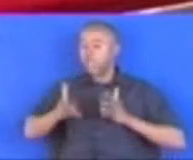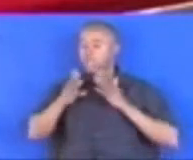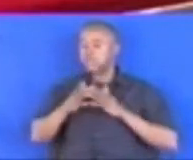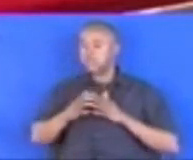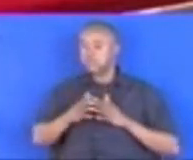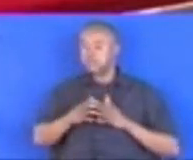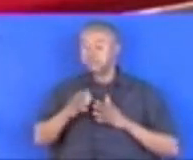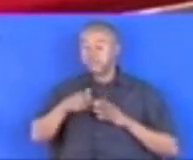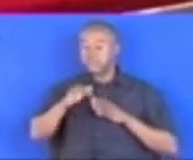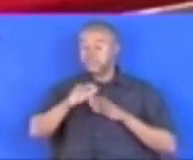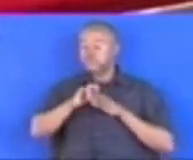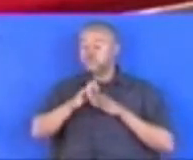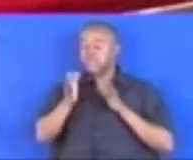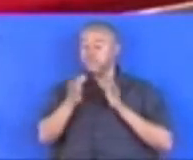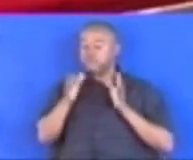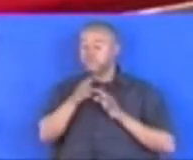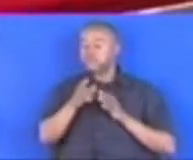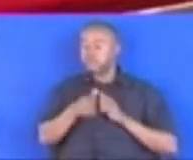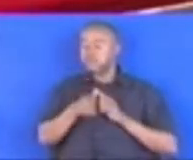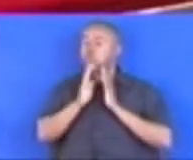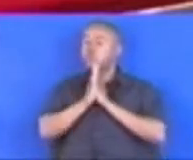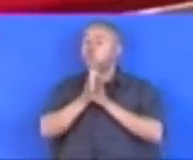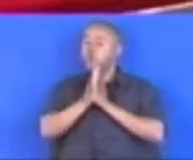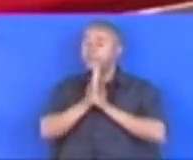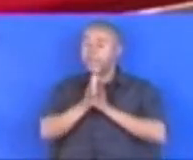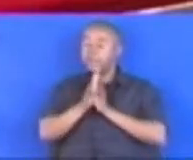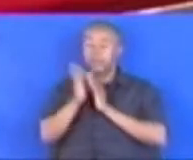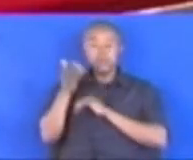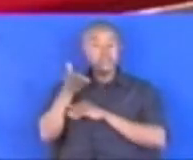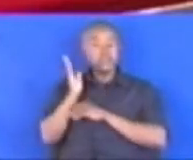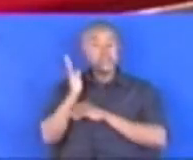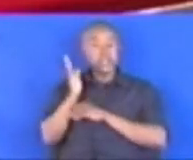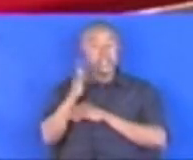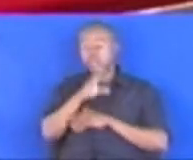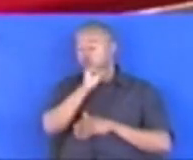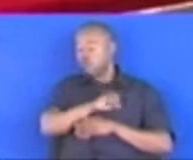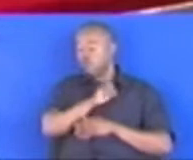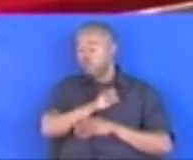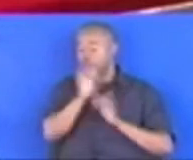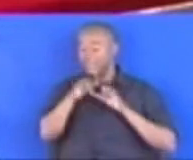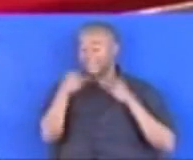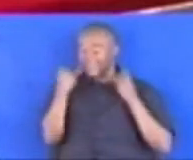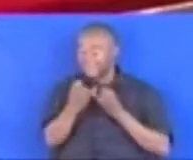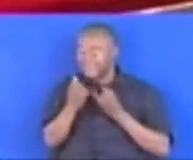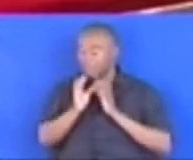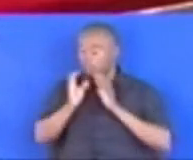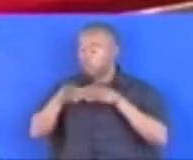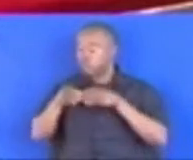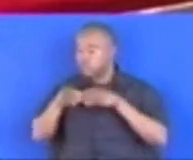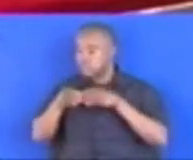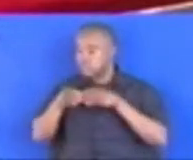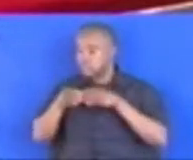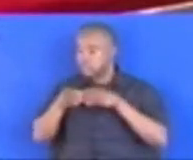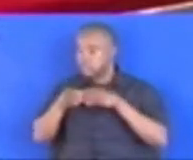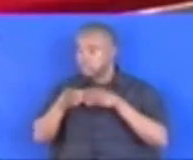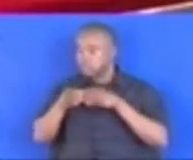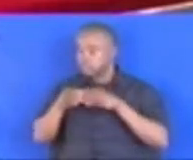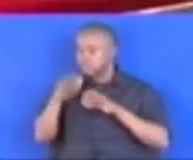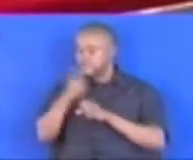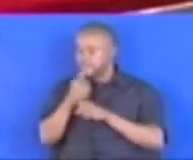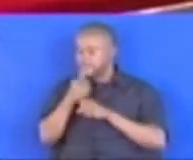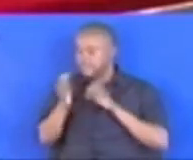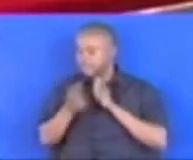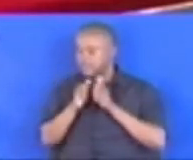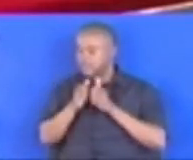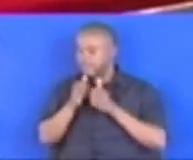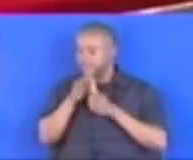Hivyo nitumie fursa hii kutoa rai kwamba serikali haitamvumilia mtu au kikundi chochote kitakachojishughulisha na uendeshaji